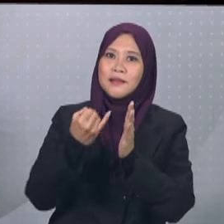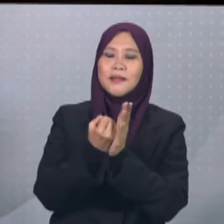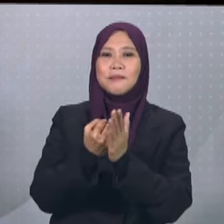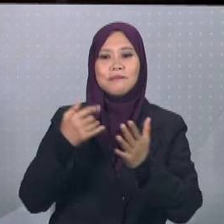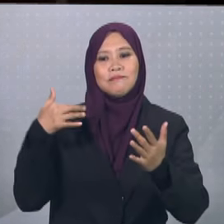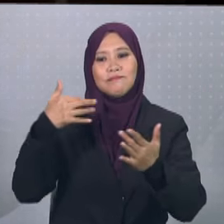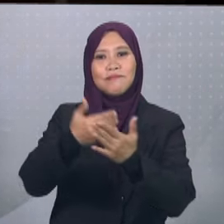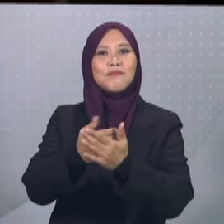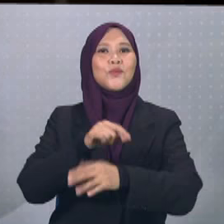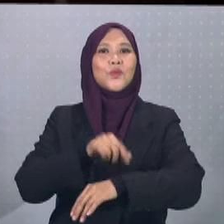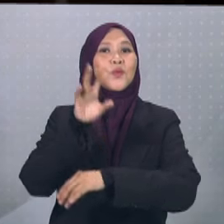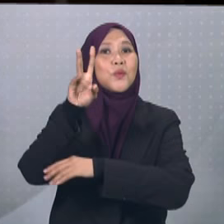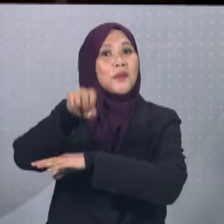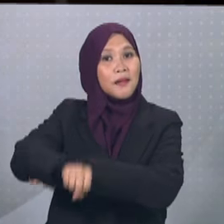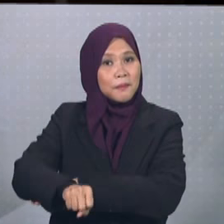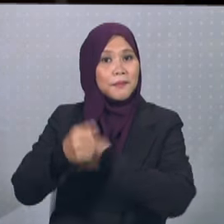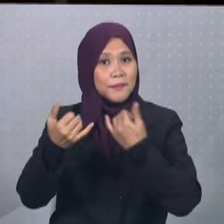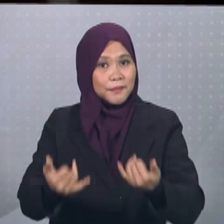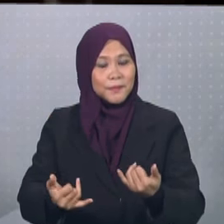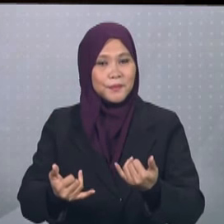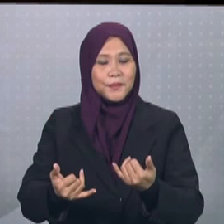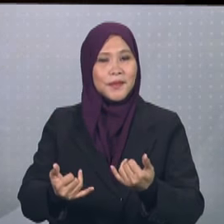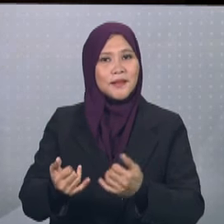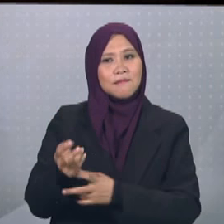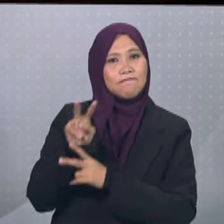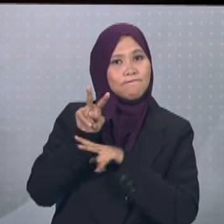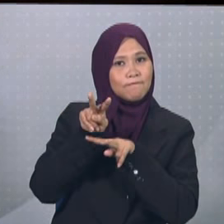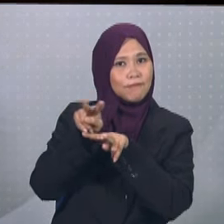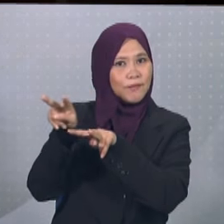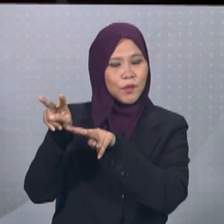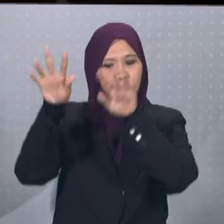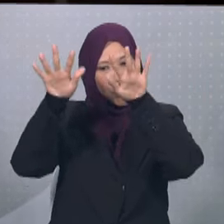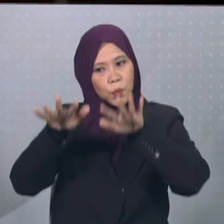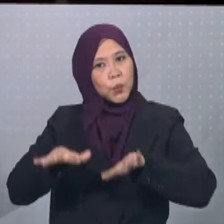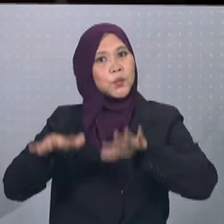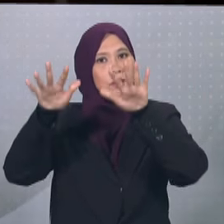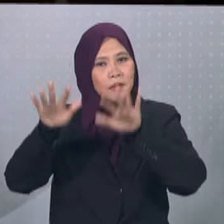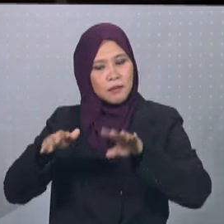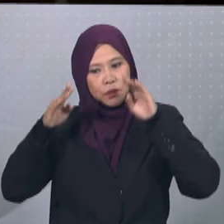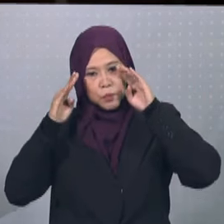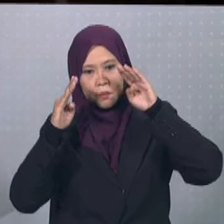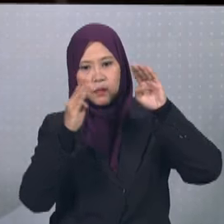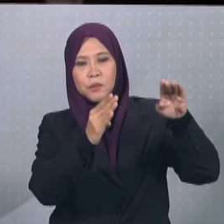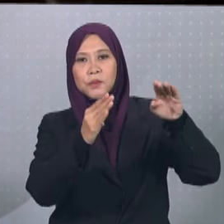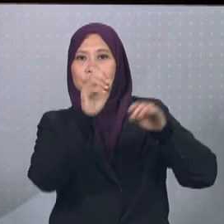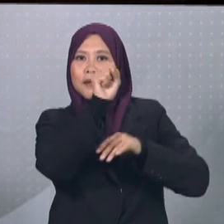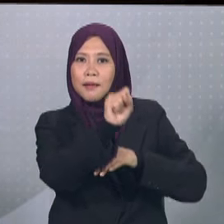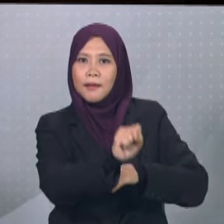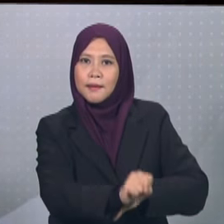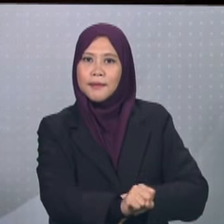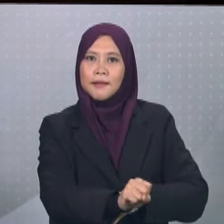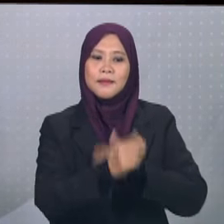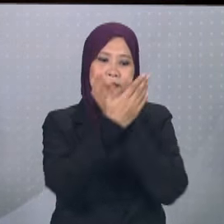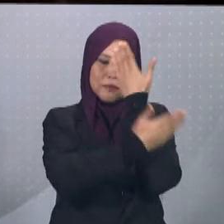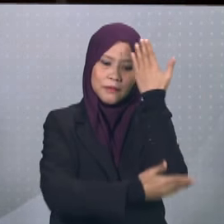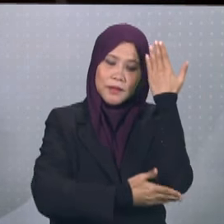ke pukul 7 malam hari ini, iaitu mendapati hujan lebih tertumpu di kawasan selatan